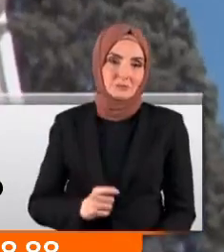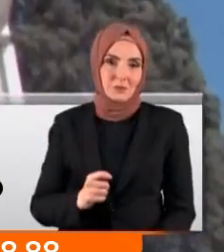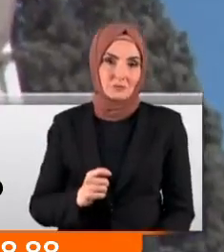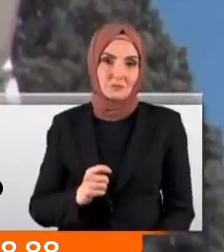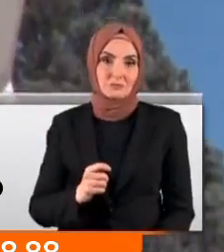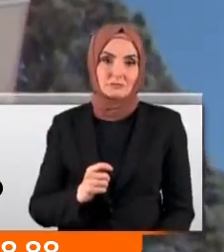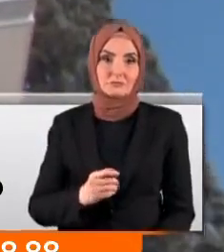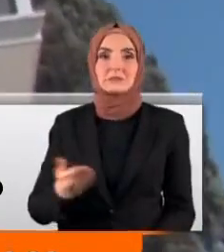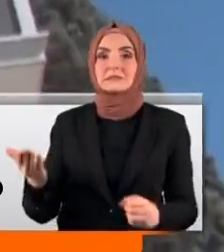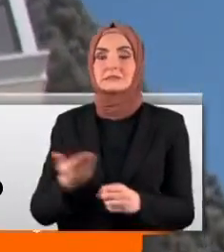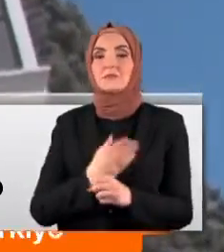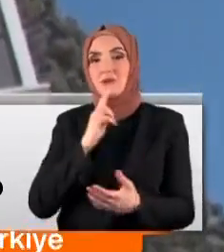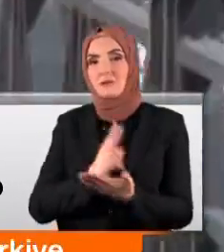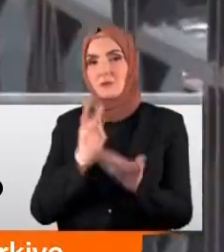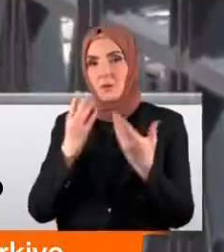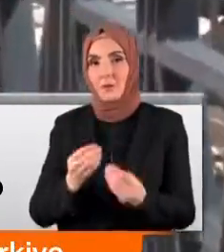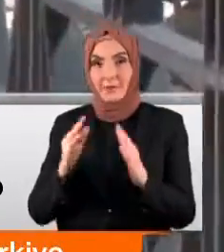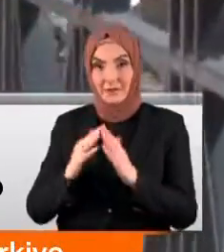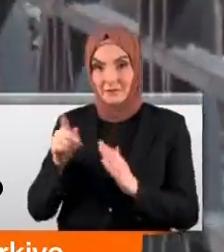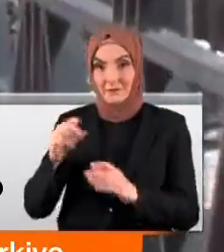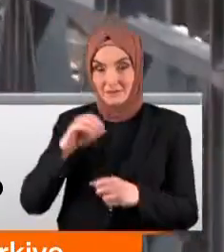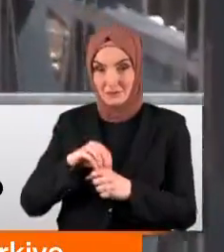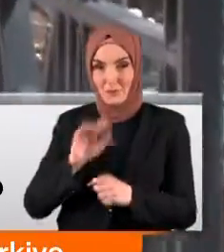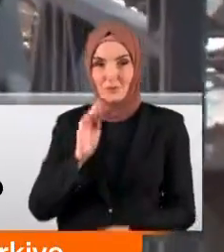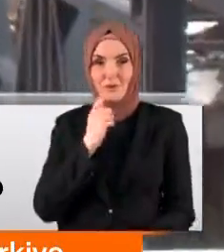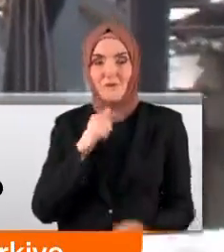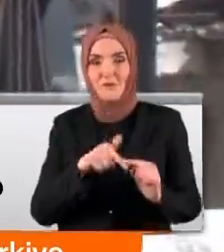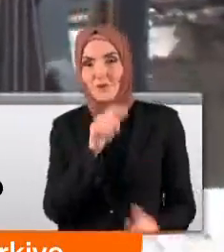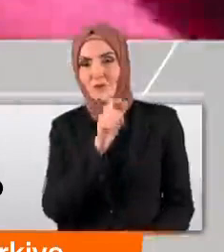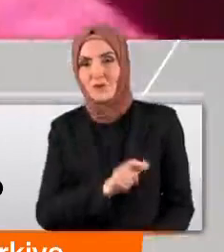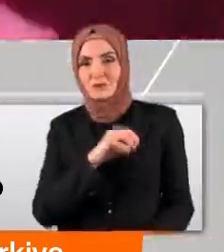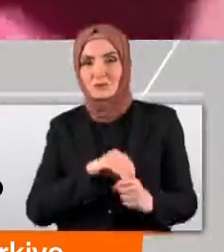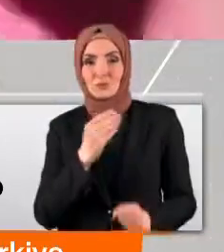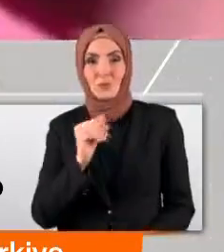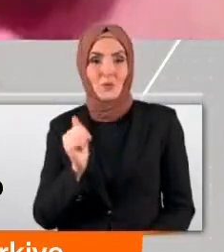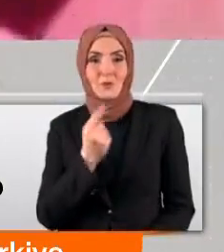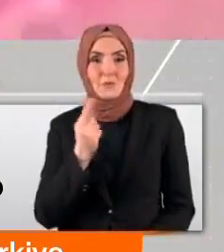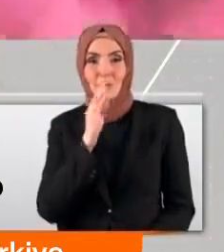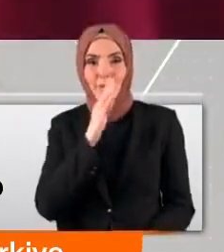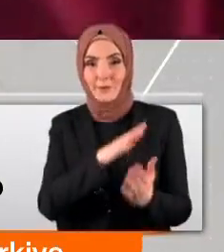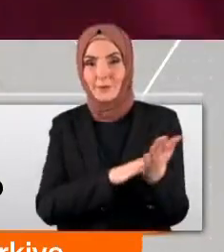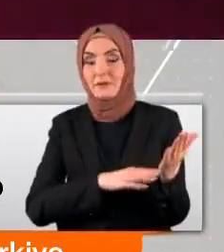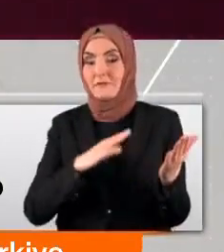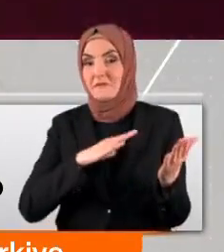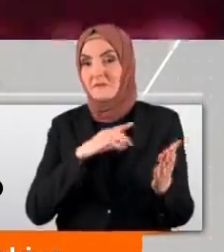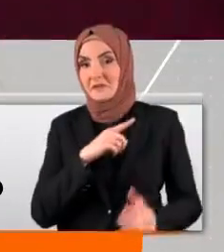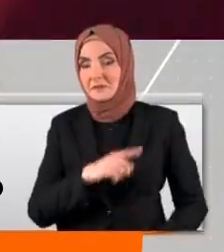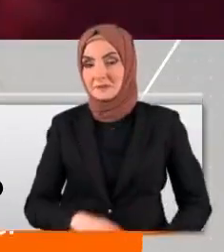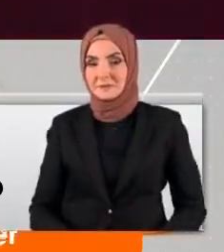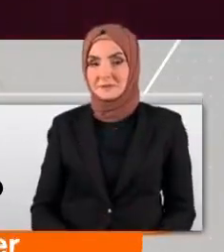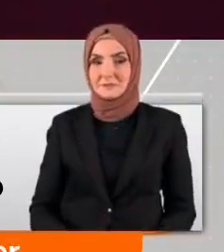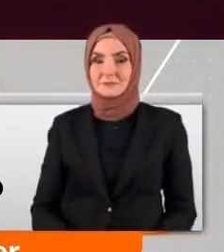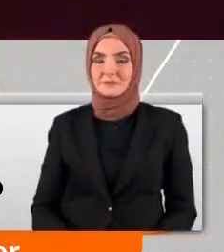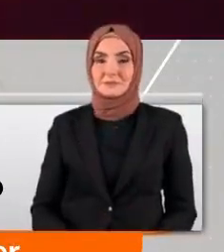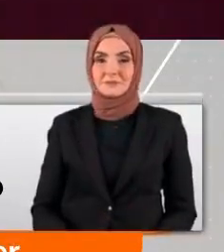karar verilen evlerinde 14 yaşındaki Furkan için çok önemli bir metin vardı. Benim odama girebilirseniz demiştim. Ölen bir arkadaşım